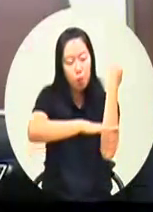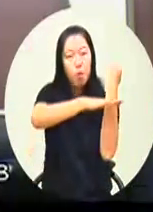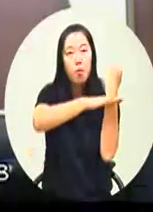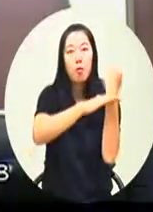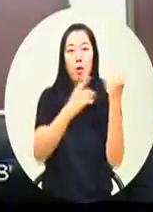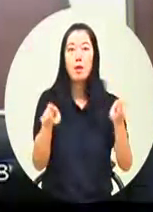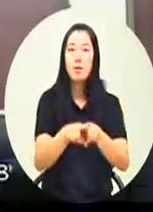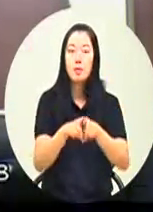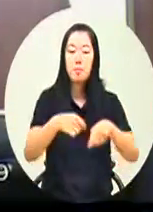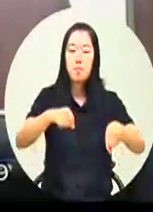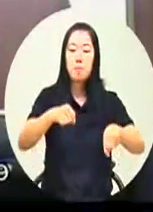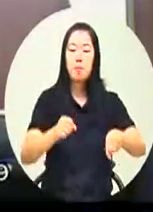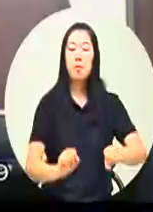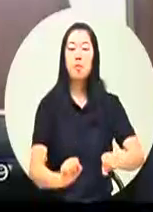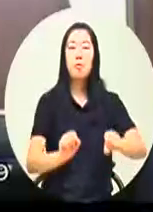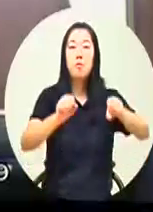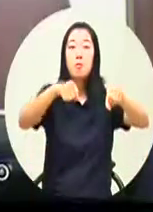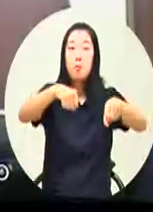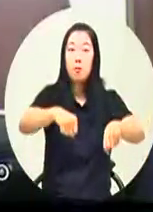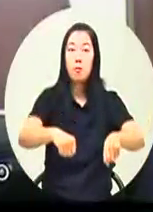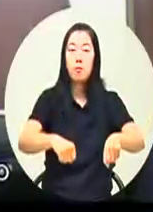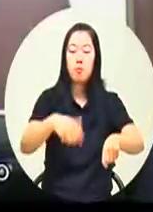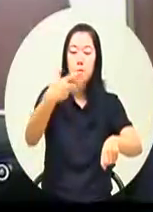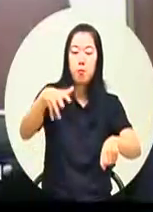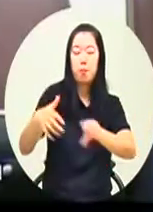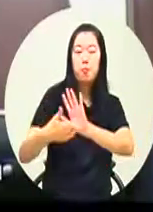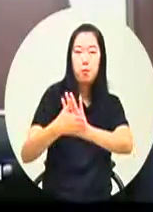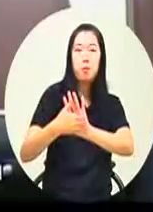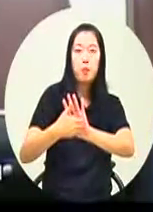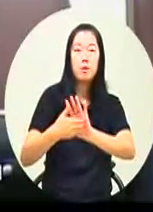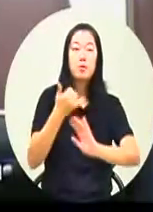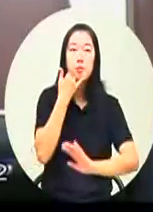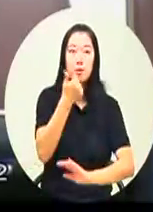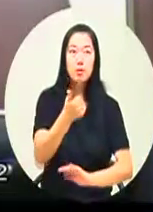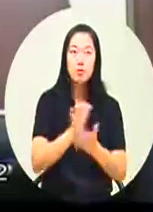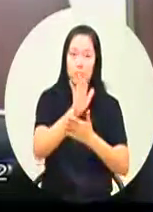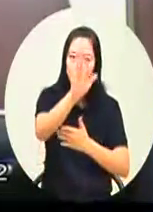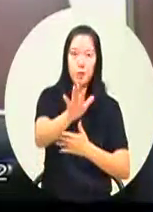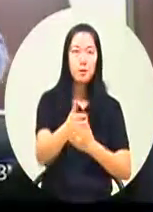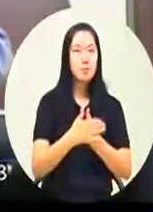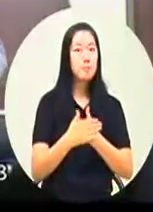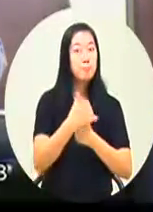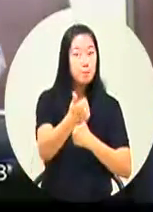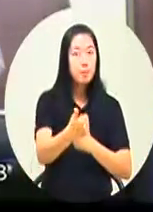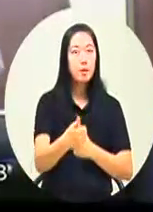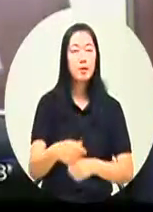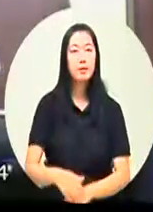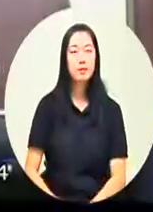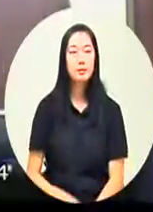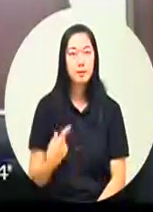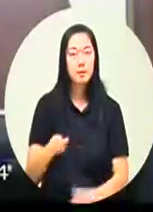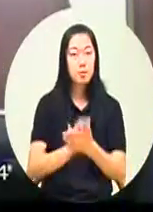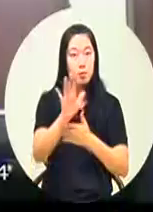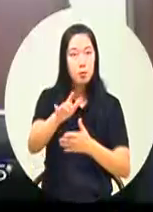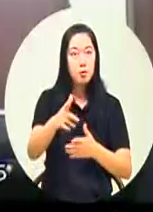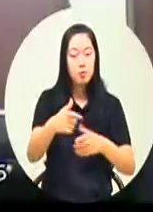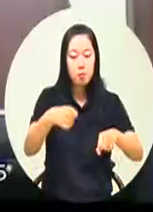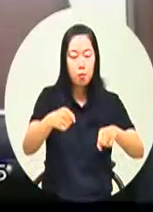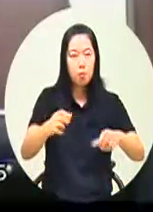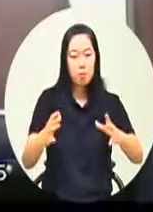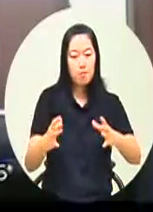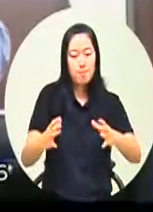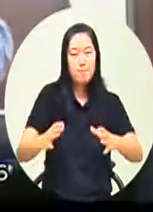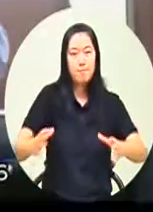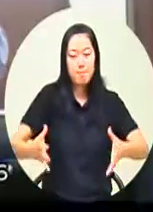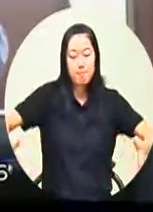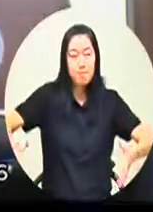骑又防水又可以，这个功能都是未来的。第四个就微型我跟我讲，它以机车来讲它大一点，